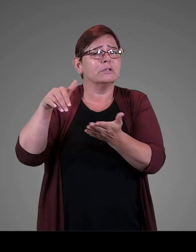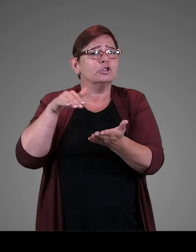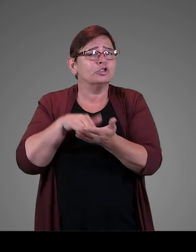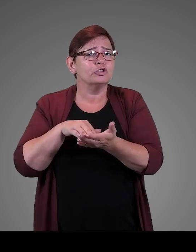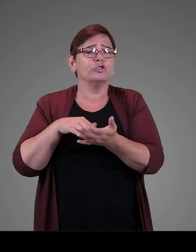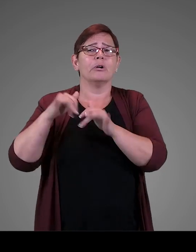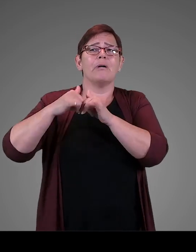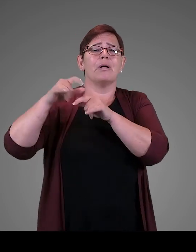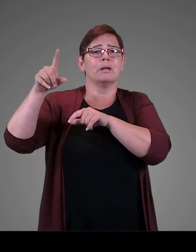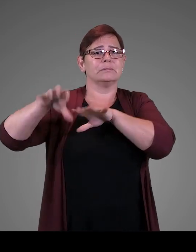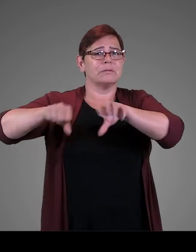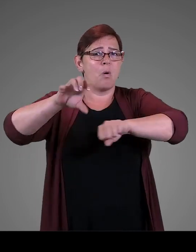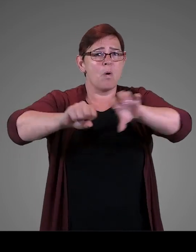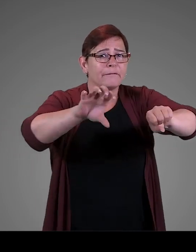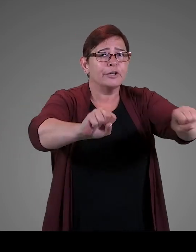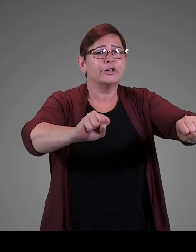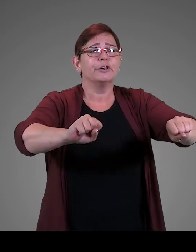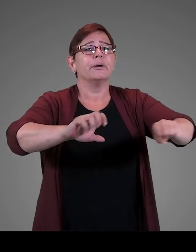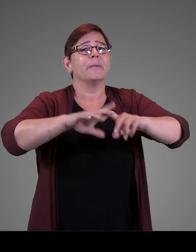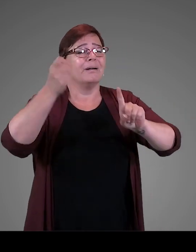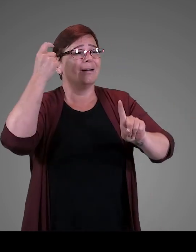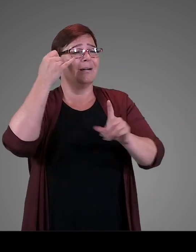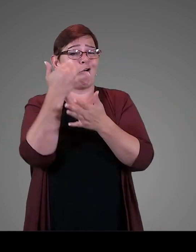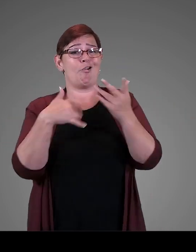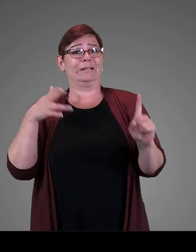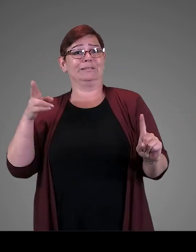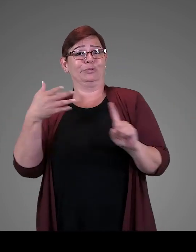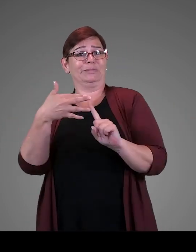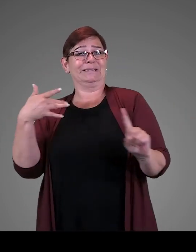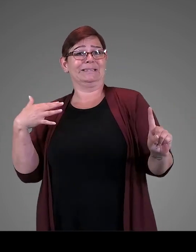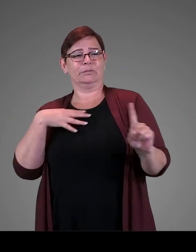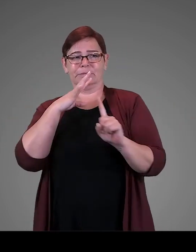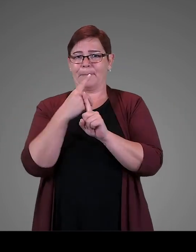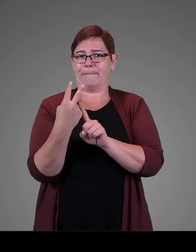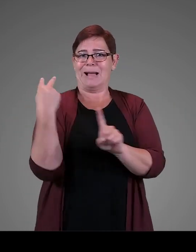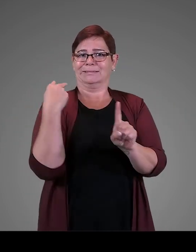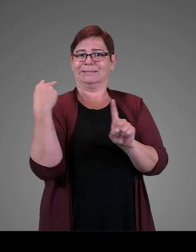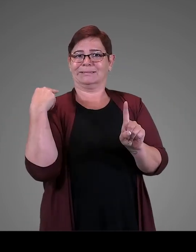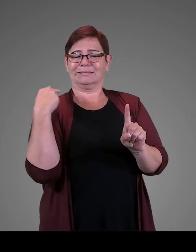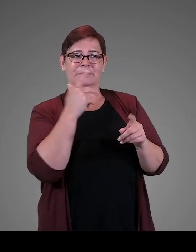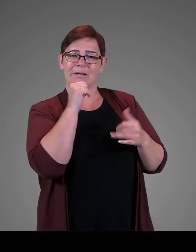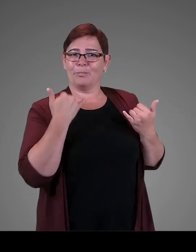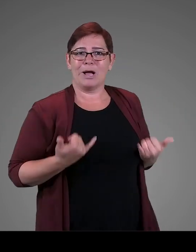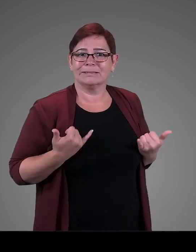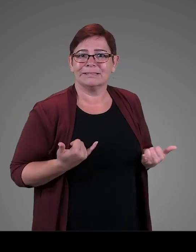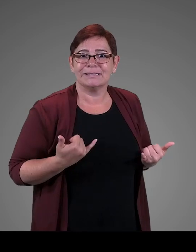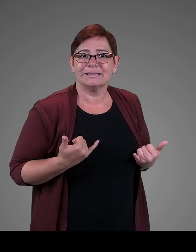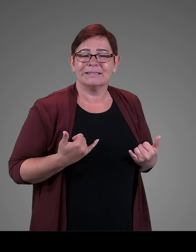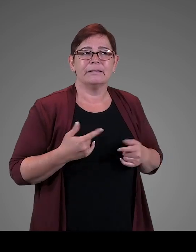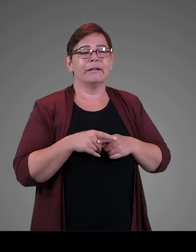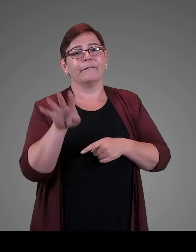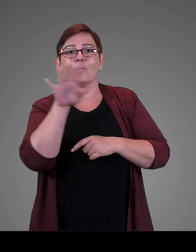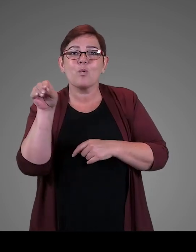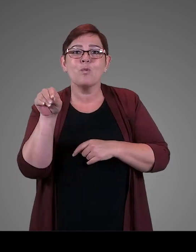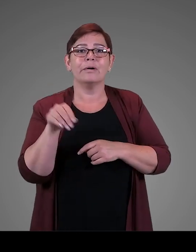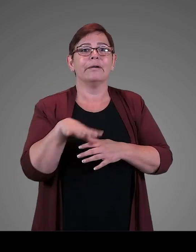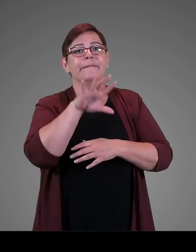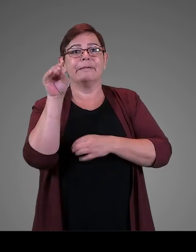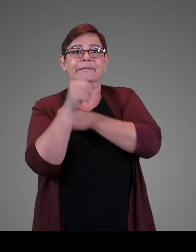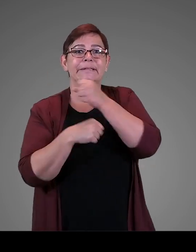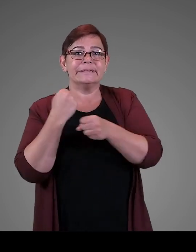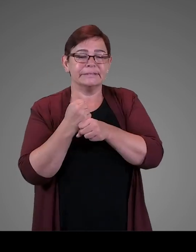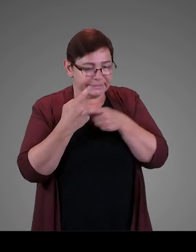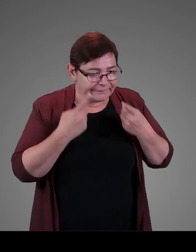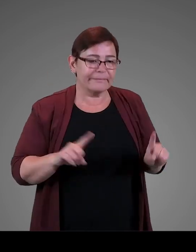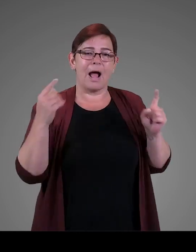autogérés et comment ça prend la place. Mais c'est parce que dans l'histoire de l'art, on parle de leur passé et non pas de présent, puis ça a pris 40 ans, 50 ans pour avoir